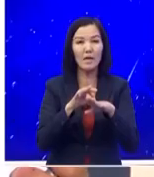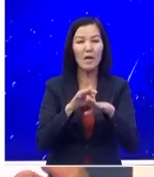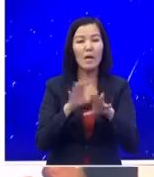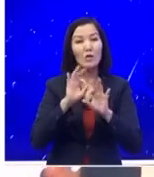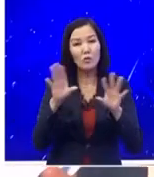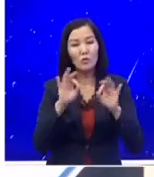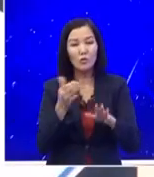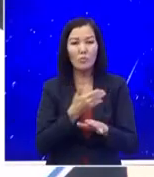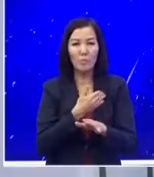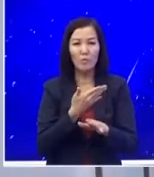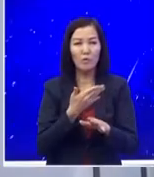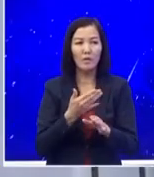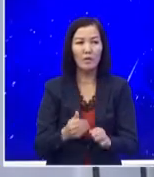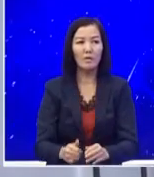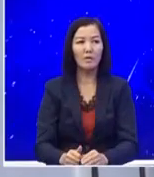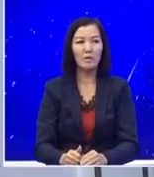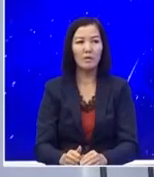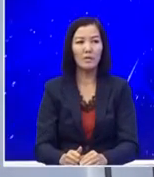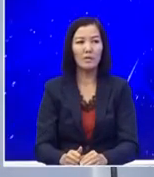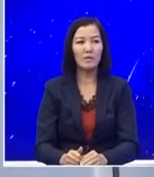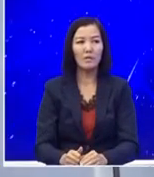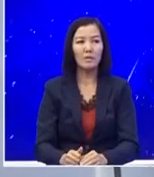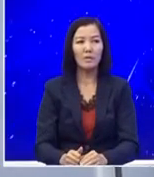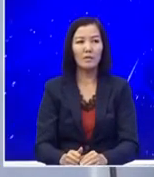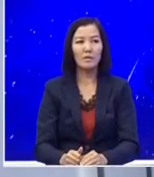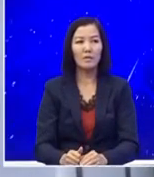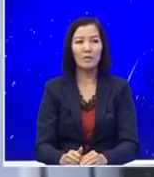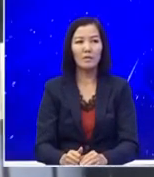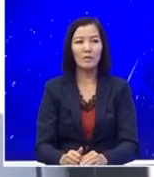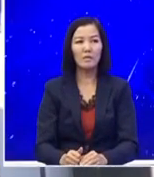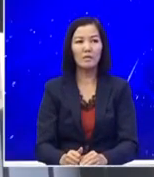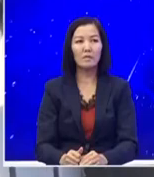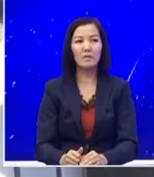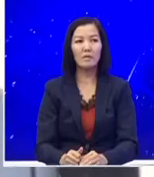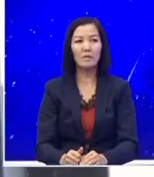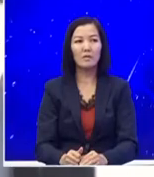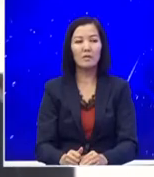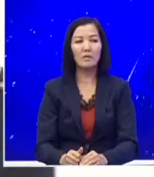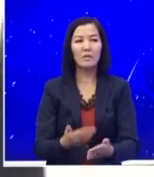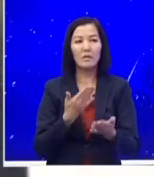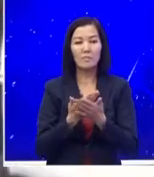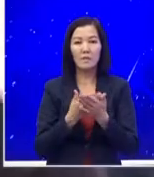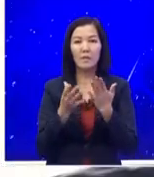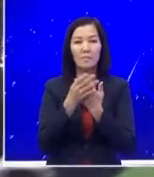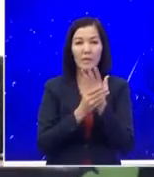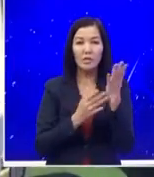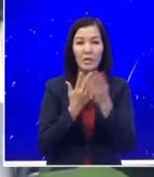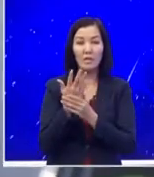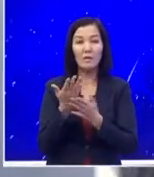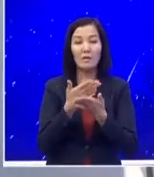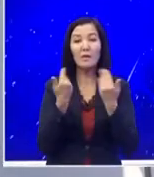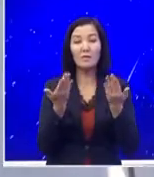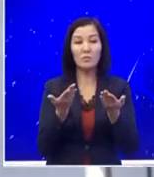түсіндірмек болғандар да бар. Мен ақша ұстап отырған жоқпын, например. Мына кісіні қайсысын кешіресіз? Мына кісіні кешіресіз